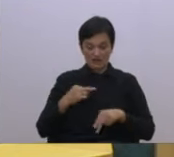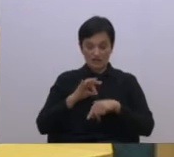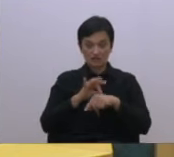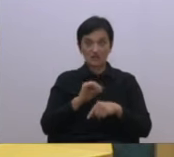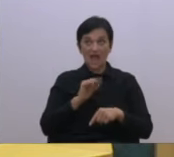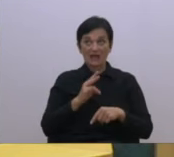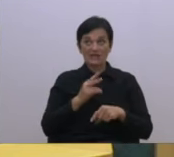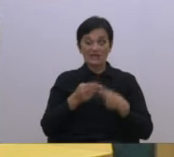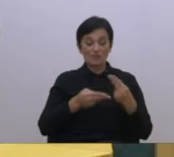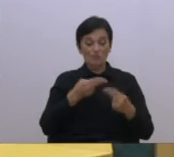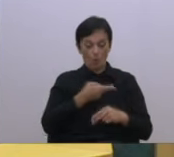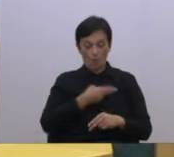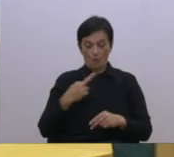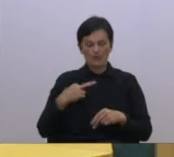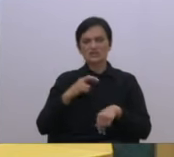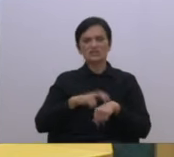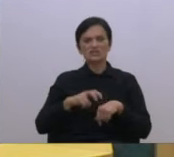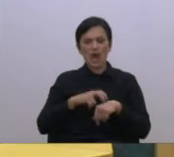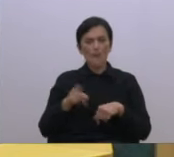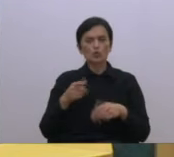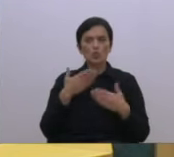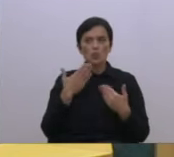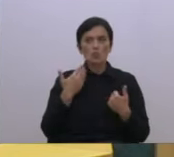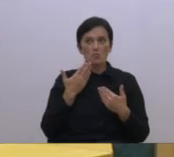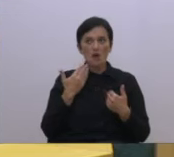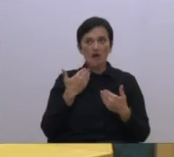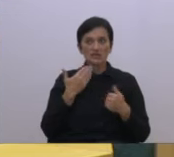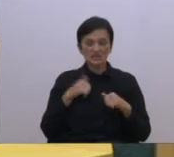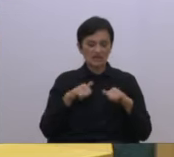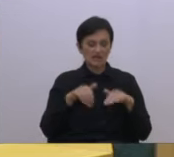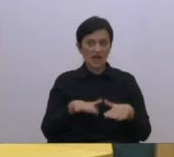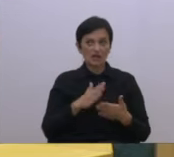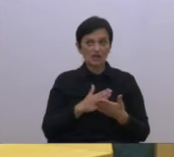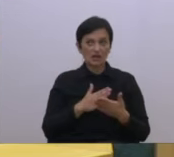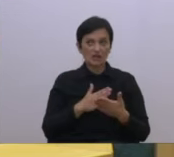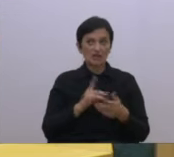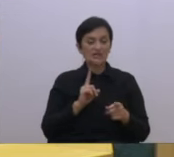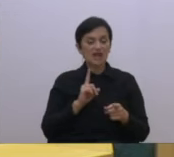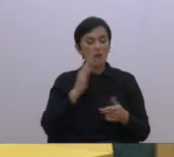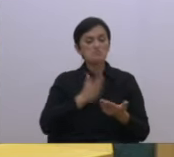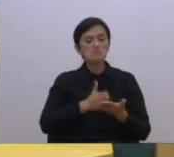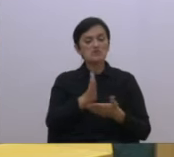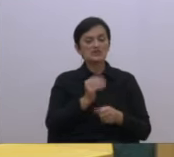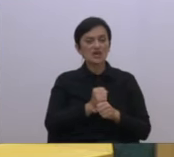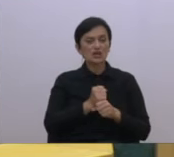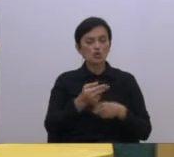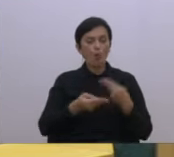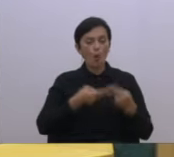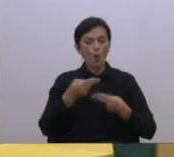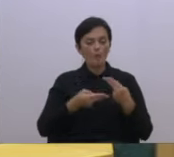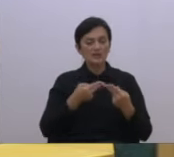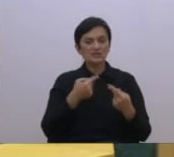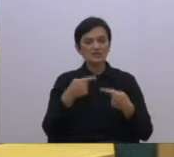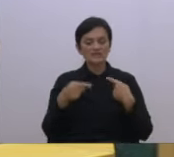რომელიც არის. და ამას სამედიცინო ძალიან მარტივად დადგენადი არის ეს თუ რა მიზნით კეთდება ესა თუ ის ოპერაცია თუ სხვა სხვა